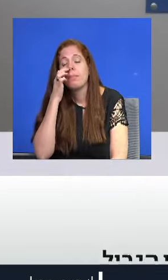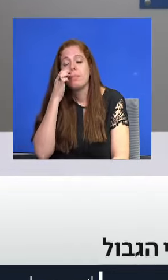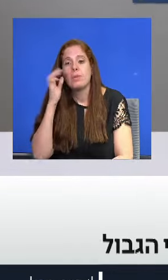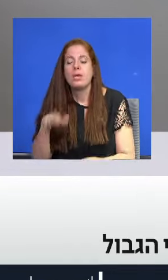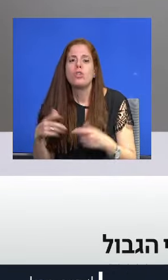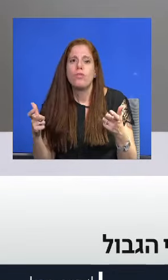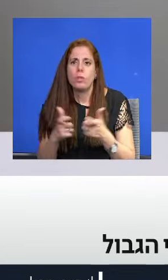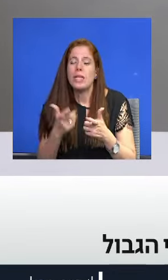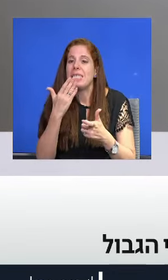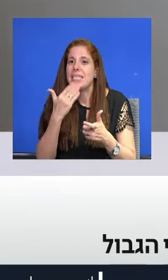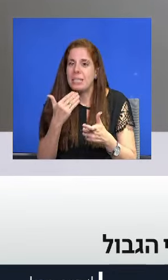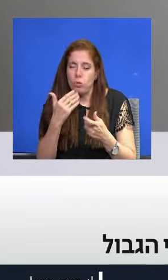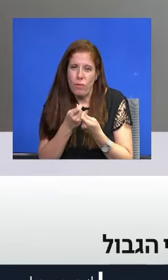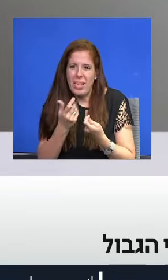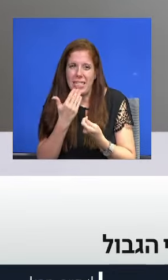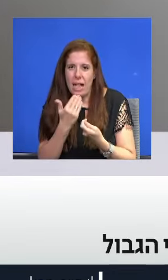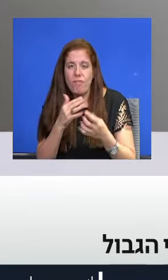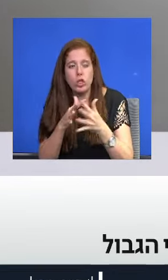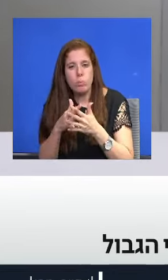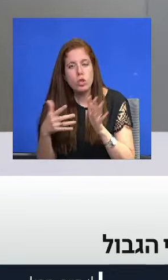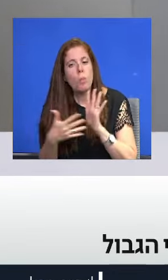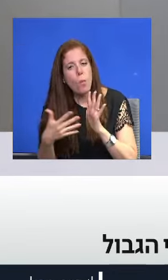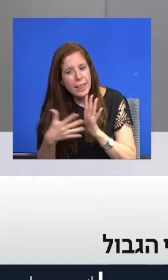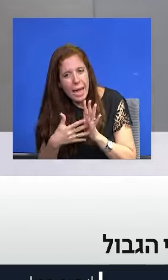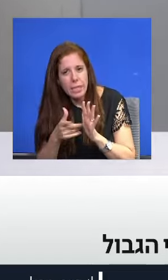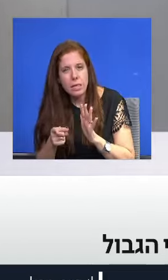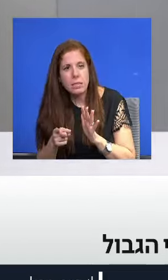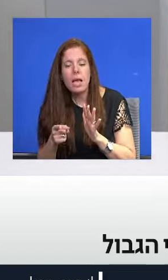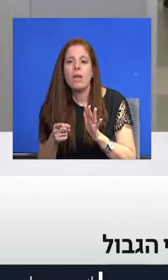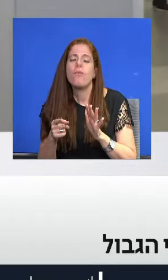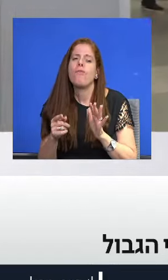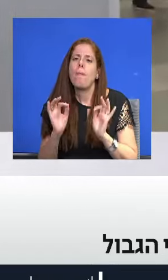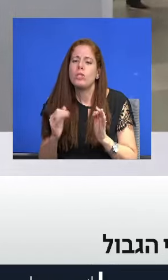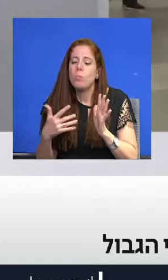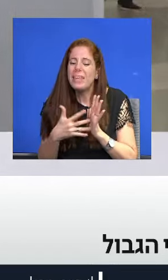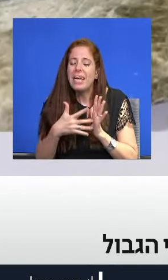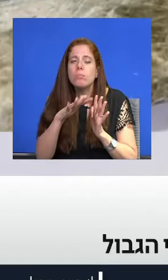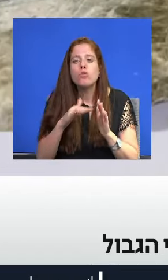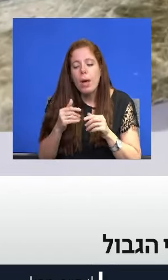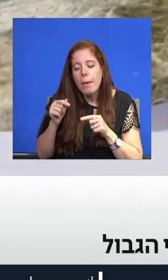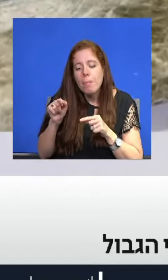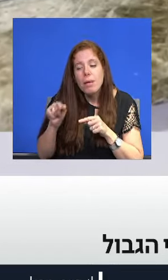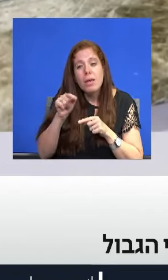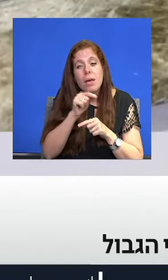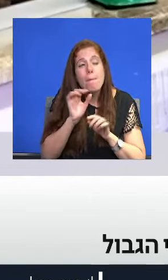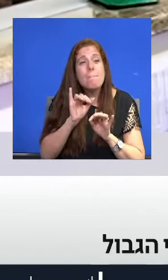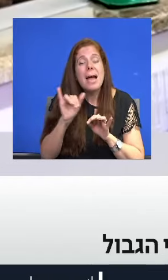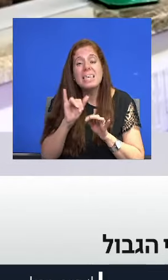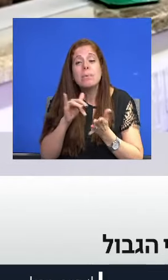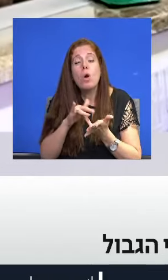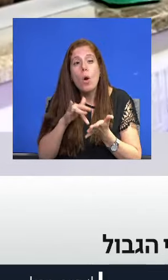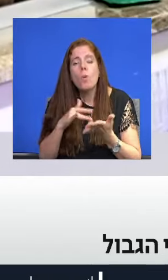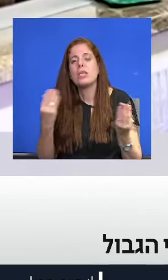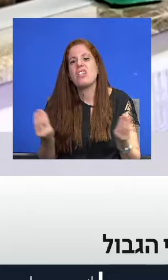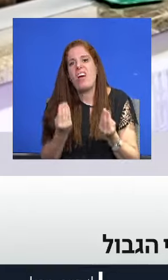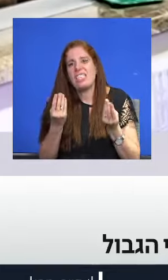הברית שבוחנת את הסוגיה הזאת וממש עוברת מעבר מעבר בשטחים, לבדוק מאילו מקומות הדבר הזה יתאפשר.